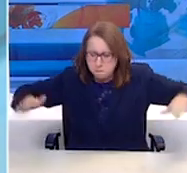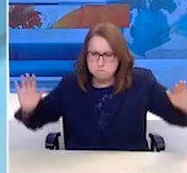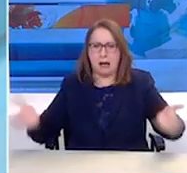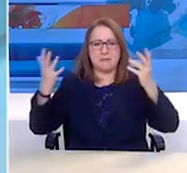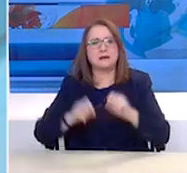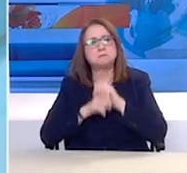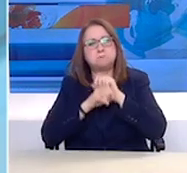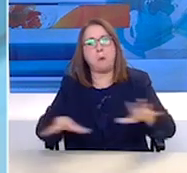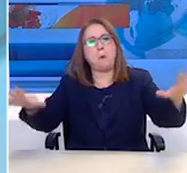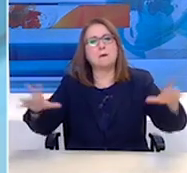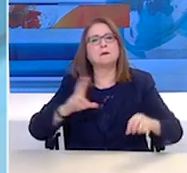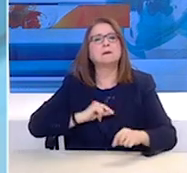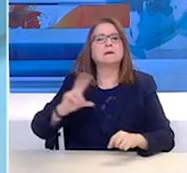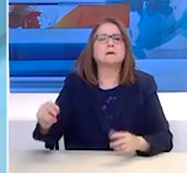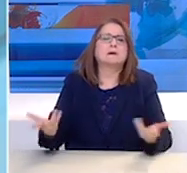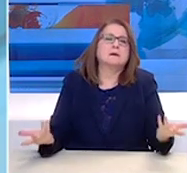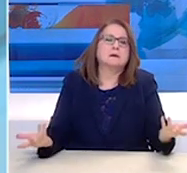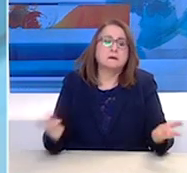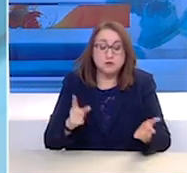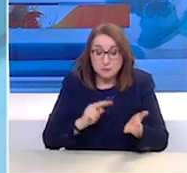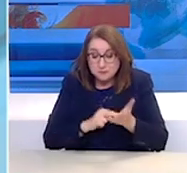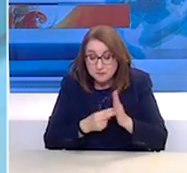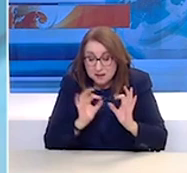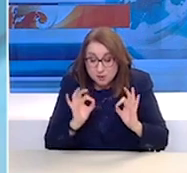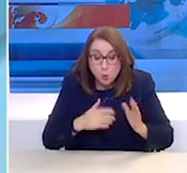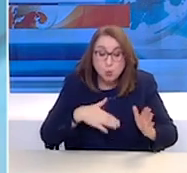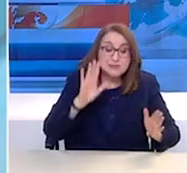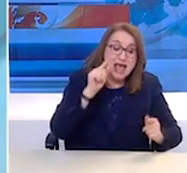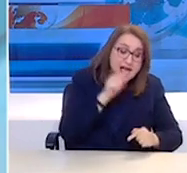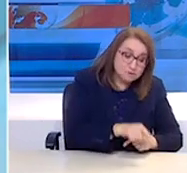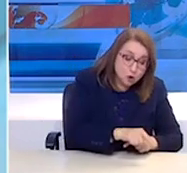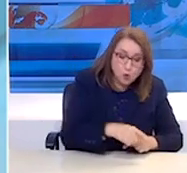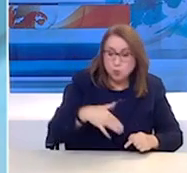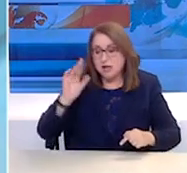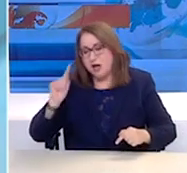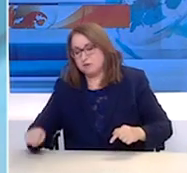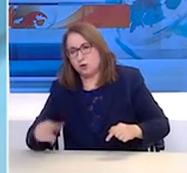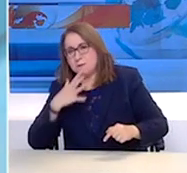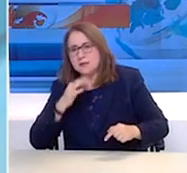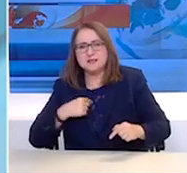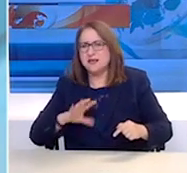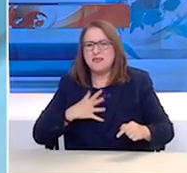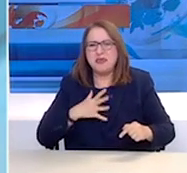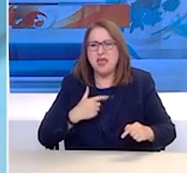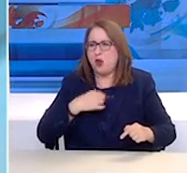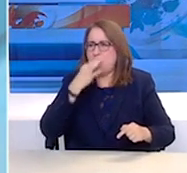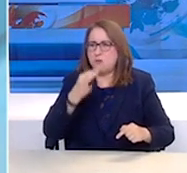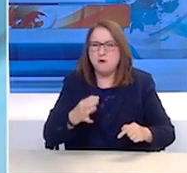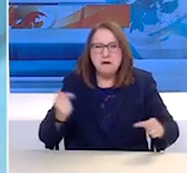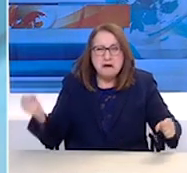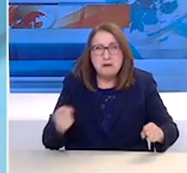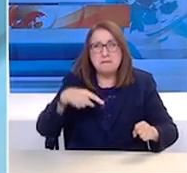άλλη. Να έχουμε μια χρυσή ισορροπία. Και είναι και οι μέρες τέτοιες. Δηλαδή, δεν πρέπει να καλλιεργούμε μια θλίψη, μια μοναξιά.